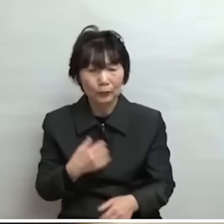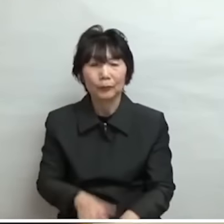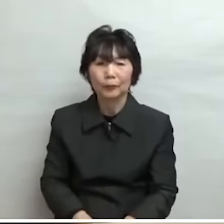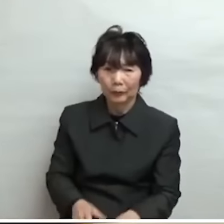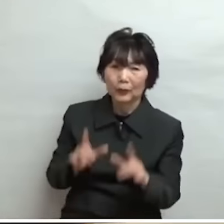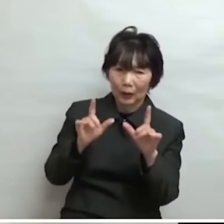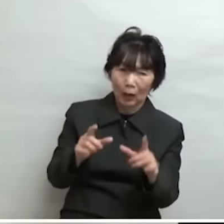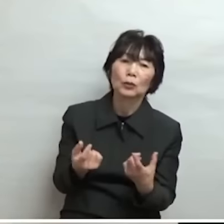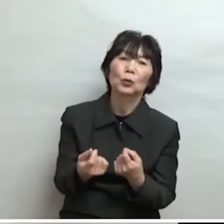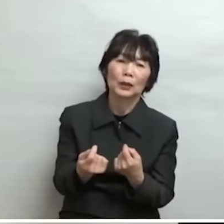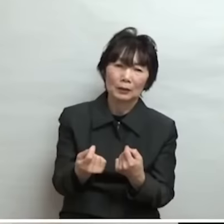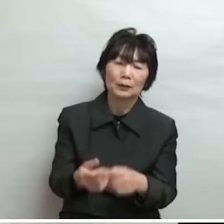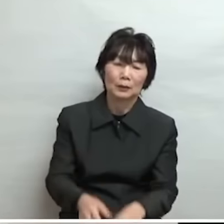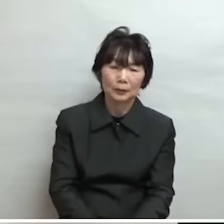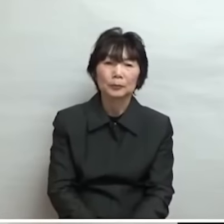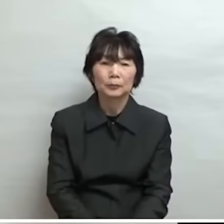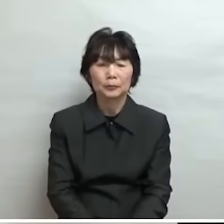わかりました。ありがとうございます。